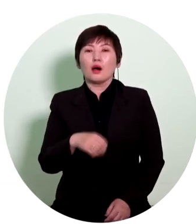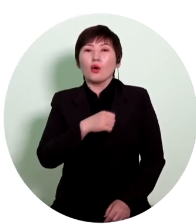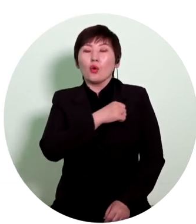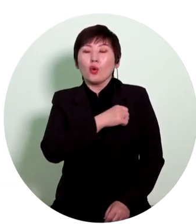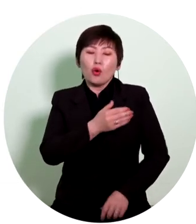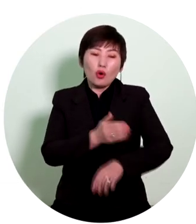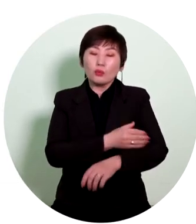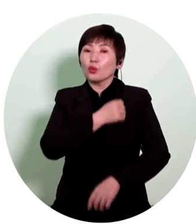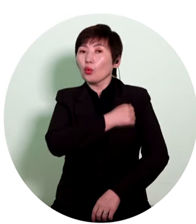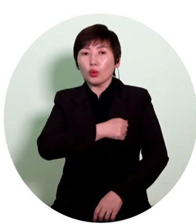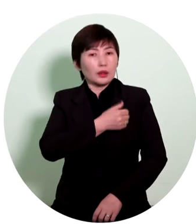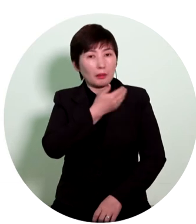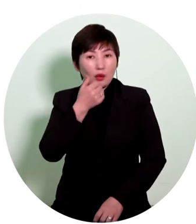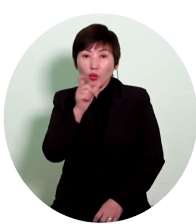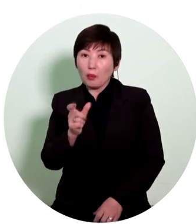хүн байдаг болов уу?